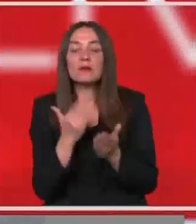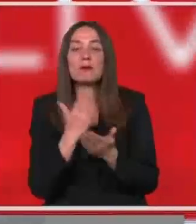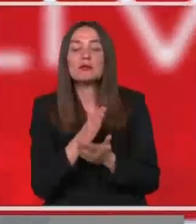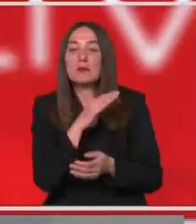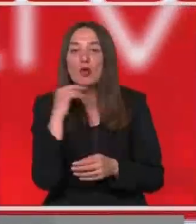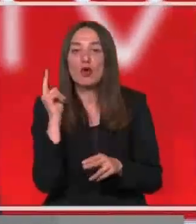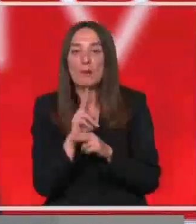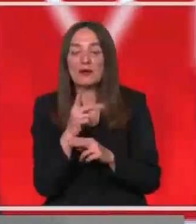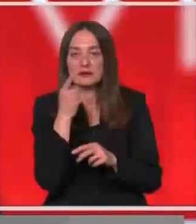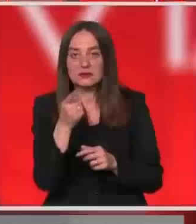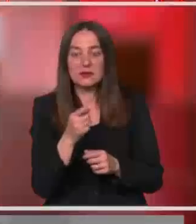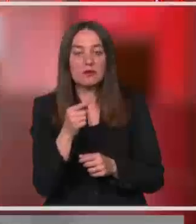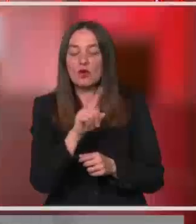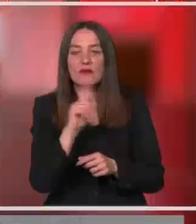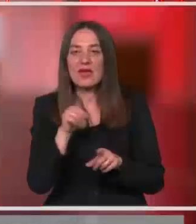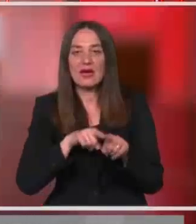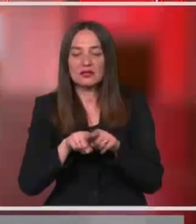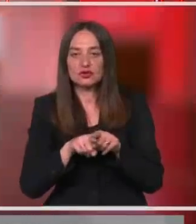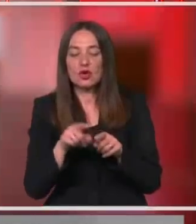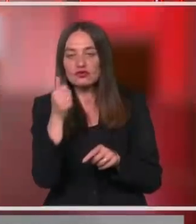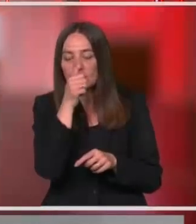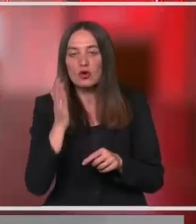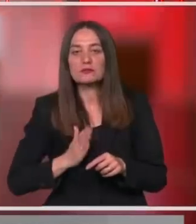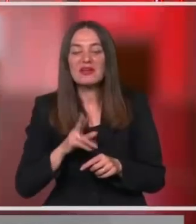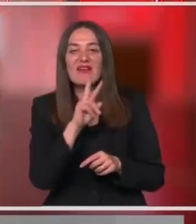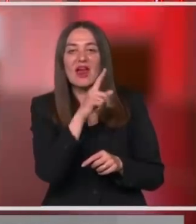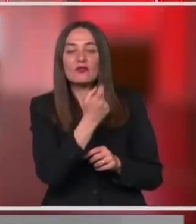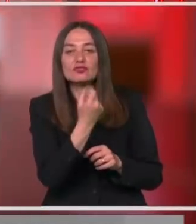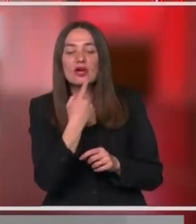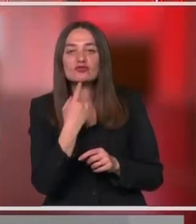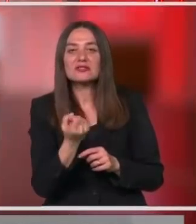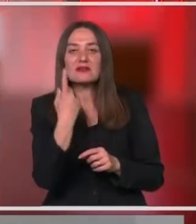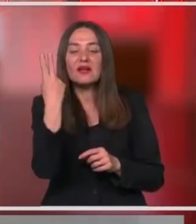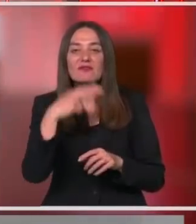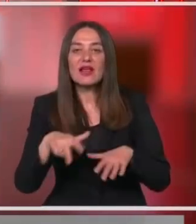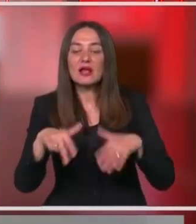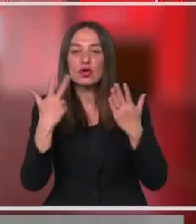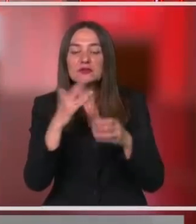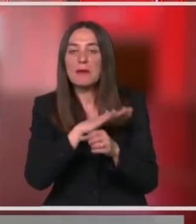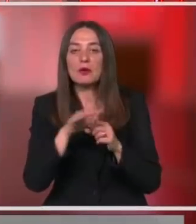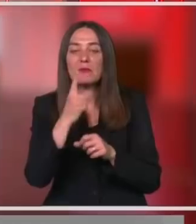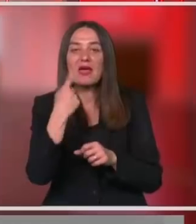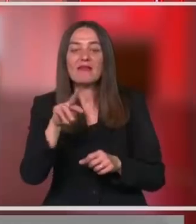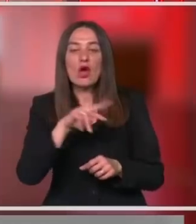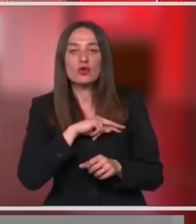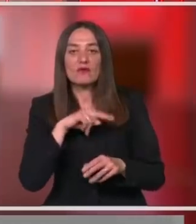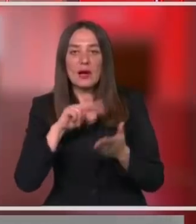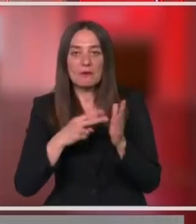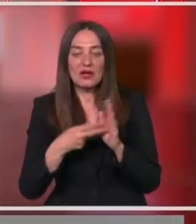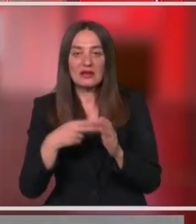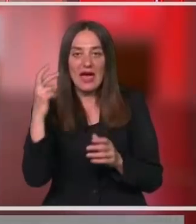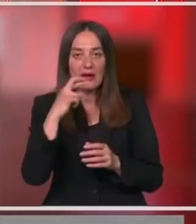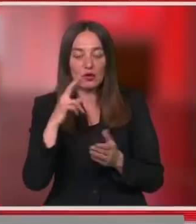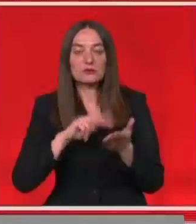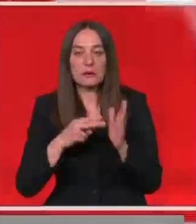veoma oprezan sa tim. Nije to isto samo. Dakle, ono što gospodin Vlaković govori, ono što se desilo od 2008. Dakle, potpuno jedna neodgovorna politika,